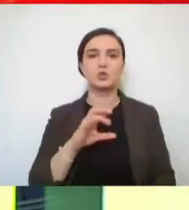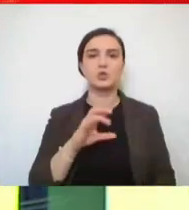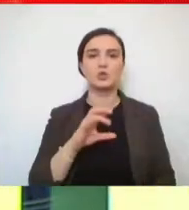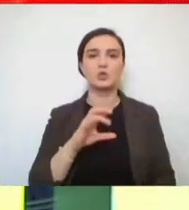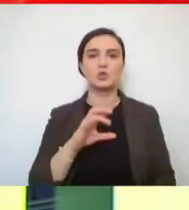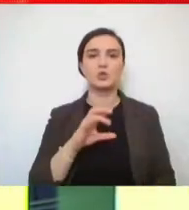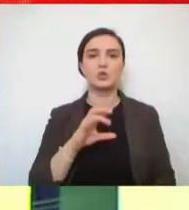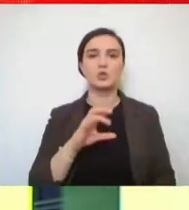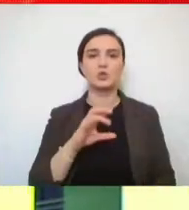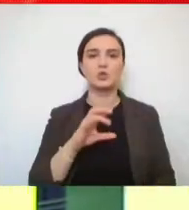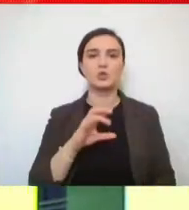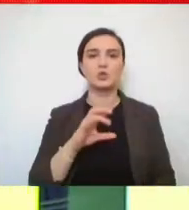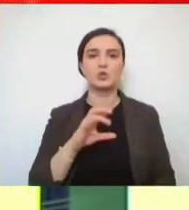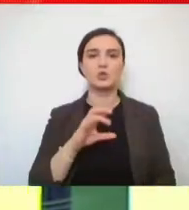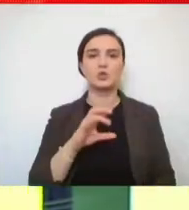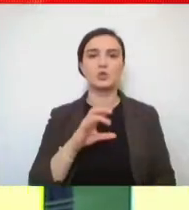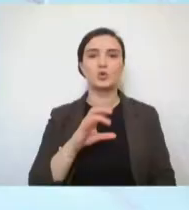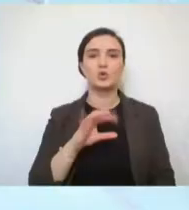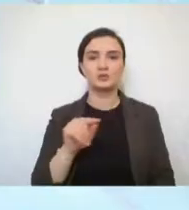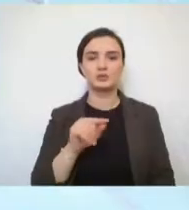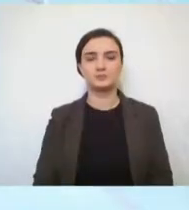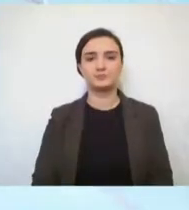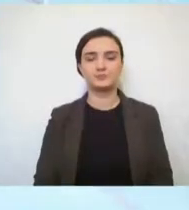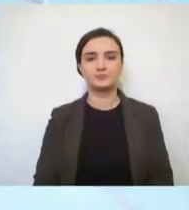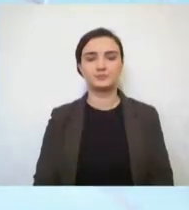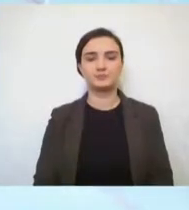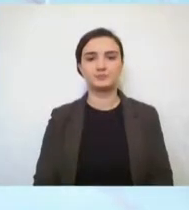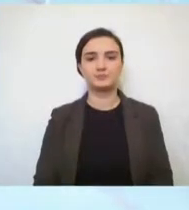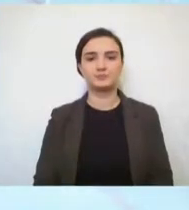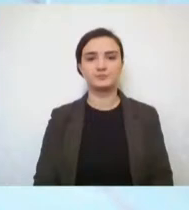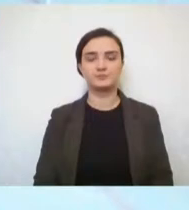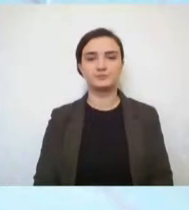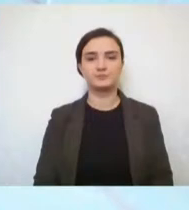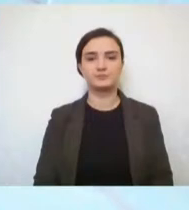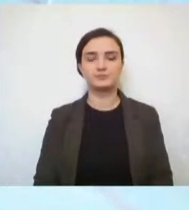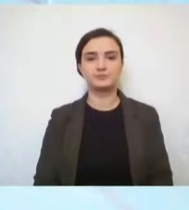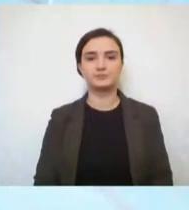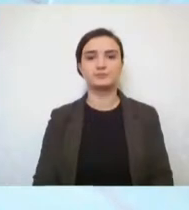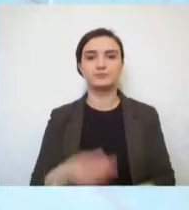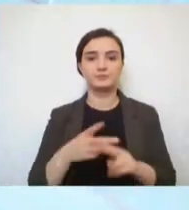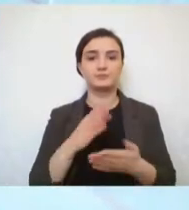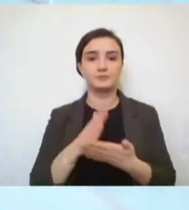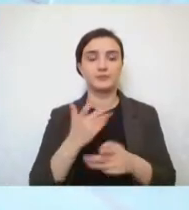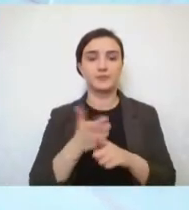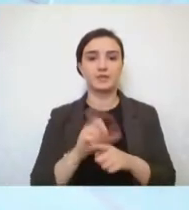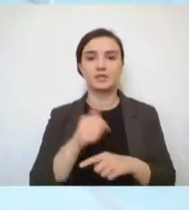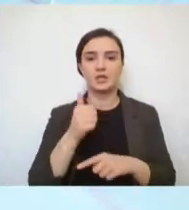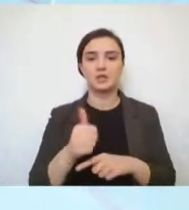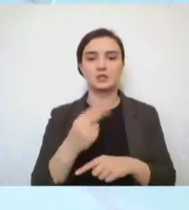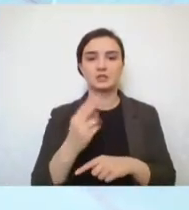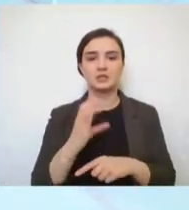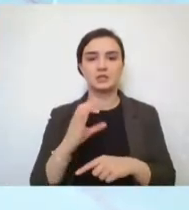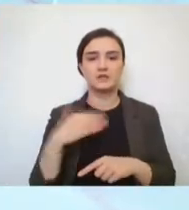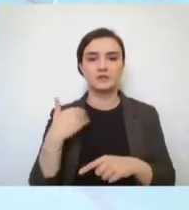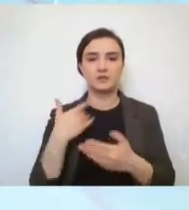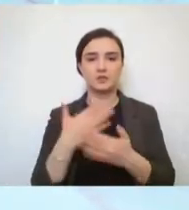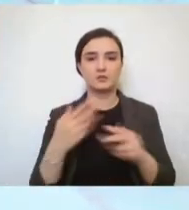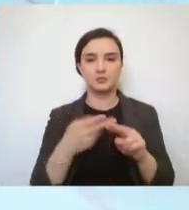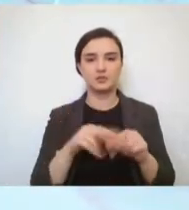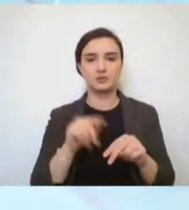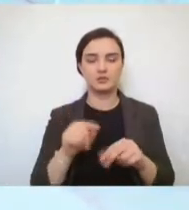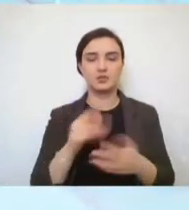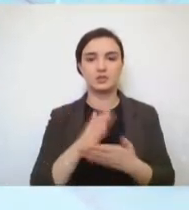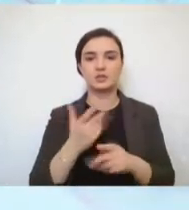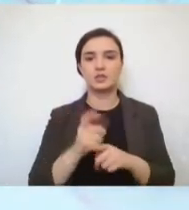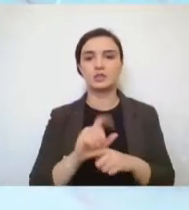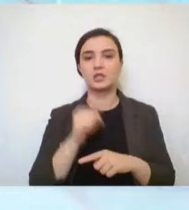ნაწლავში. რაც შეეხება მწვანე პროდუქტებს. ეს არის ძალიან კარგი წყარო C-ვიტამინის, ეს არის ძალიან კარგი